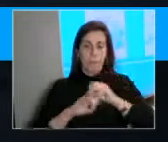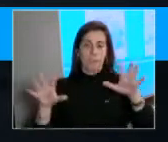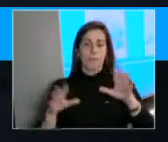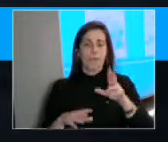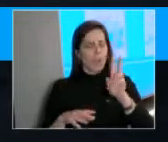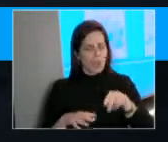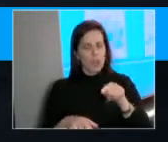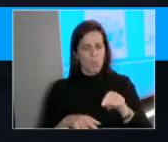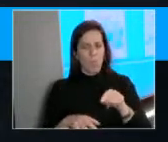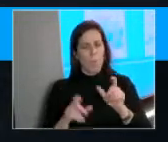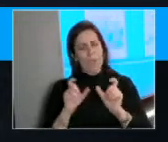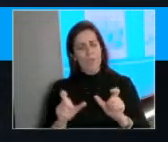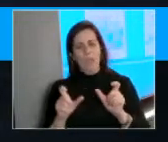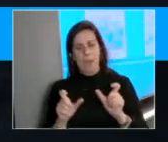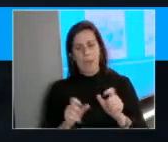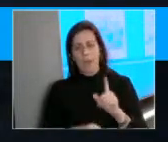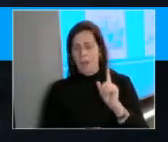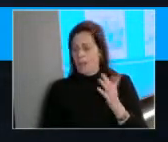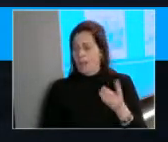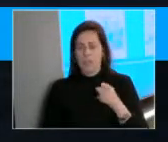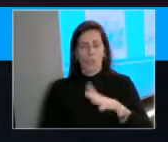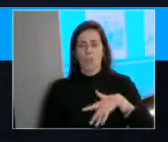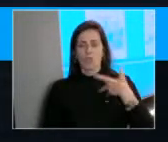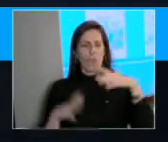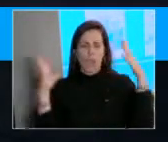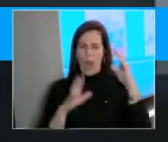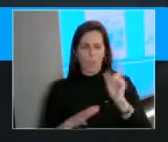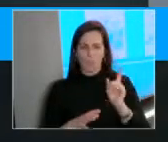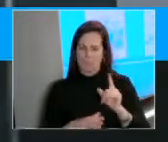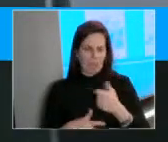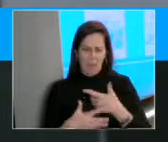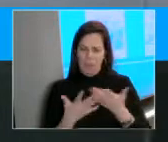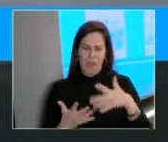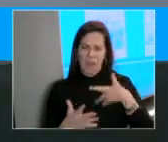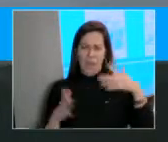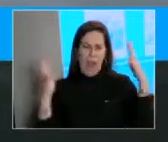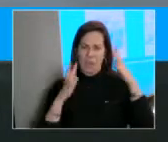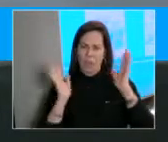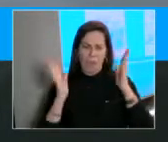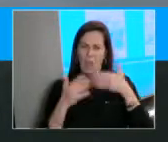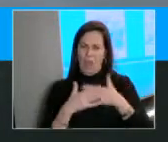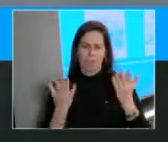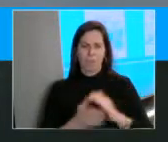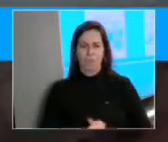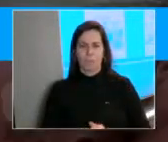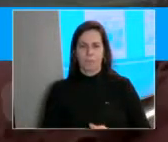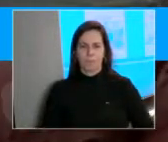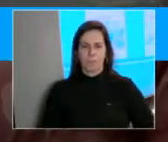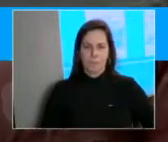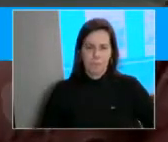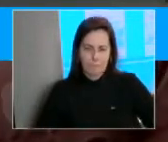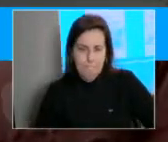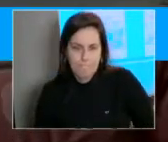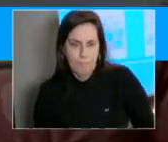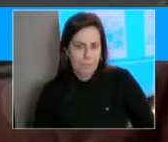האחרים. יש צעדי מניעה, אבל שוב, זה לא תחושה של פאניקה או יותר מדי לחץ ברחוב. אבישי, תגיד, שאלה אישית,